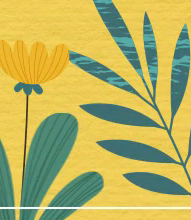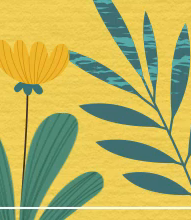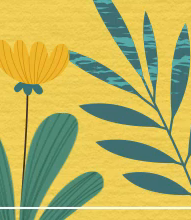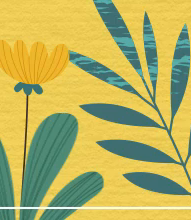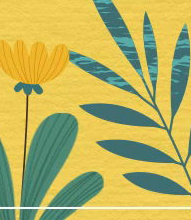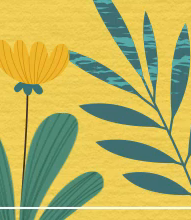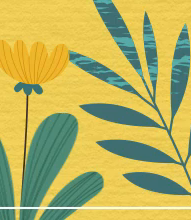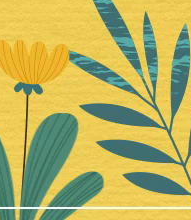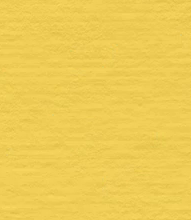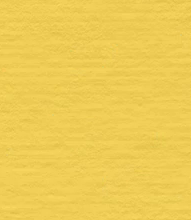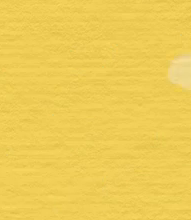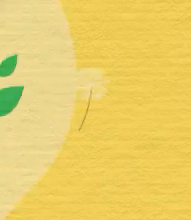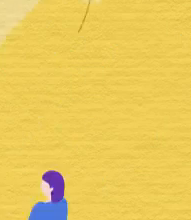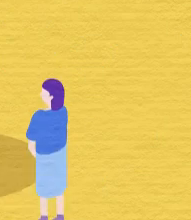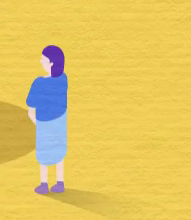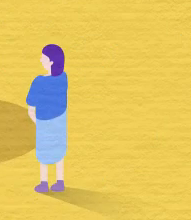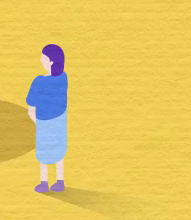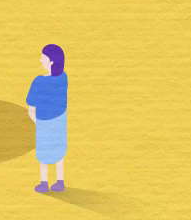3표.